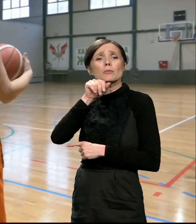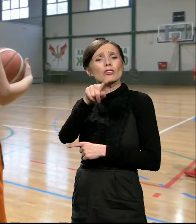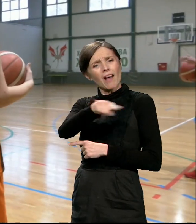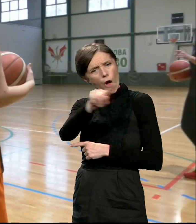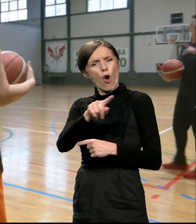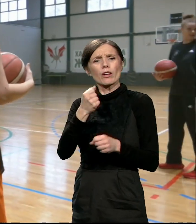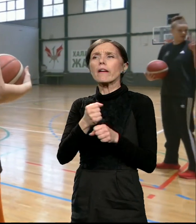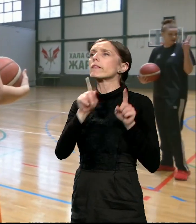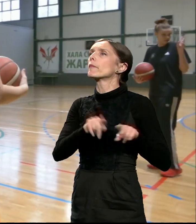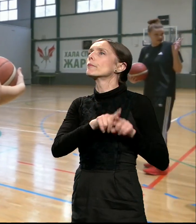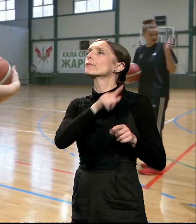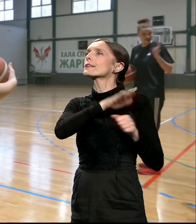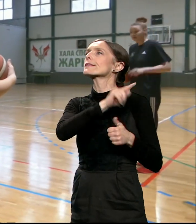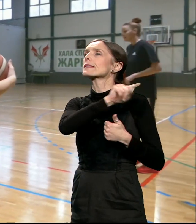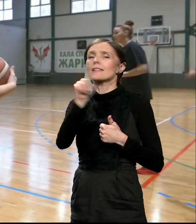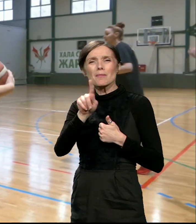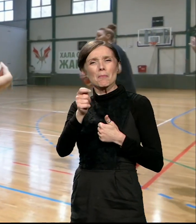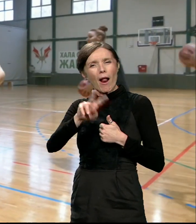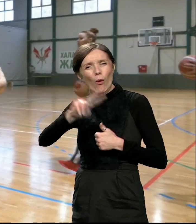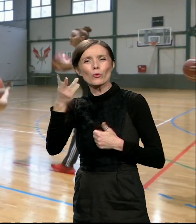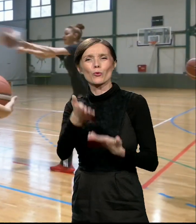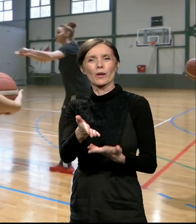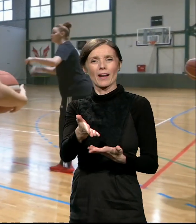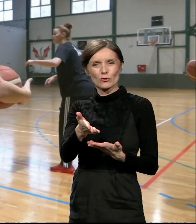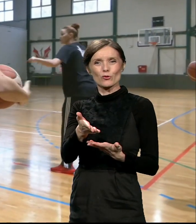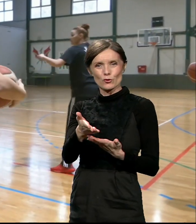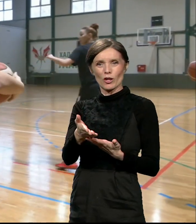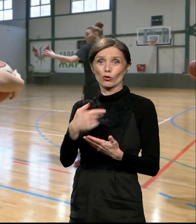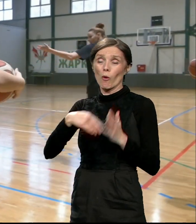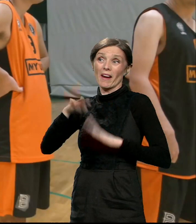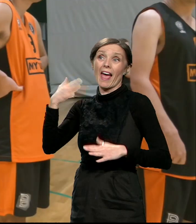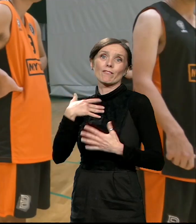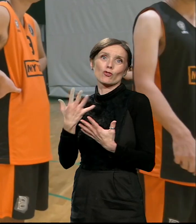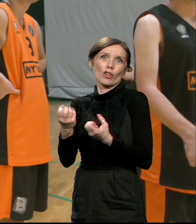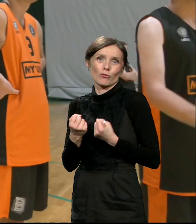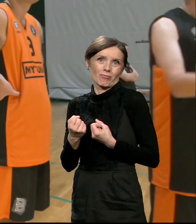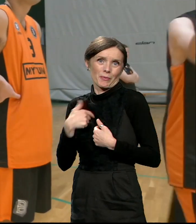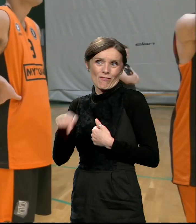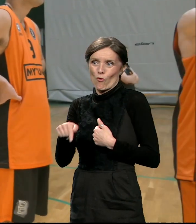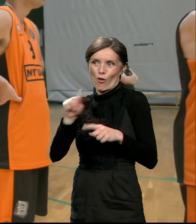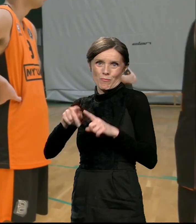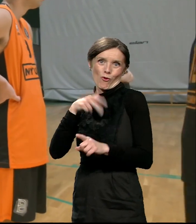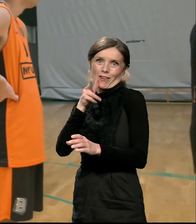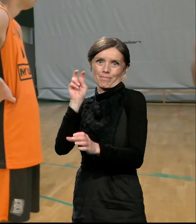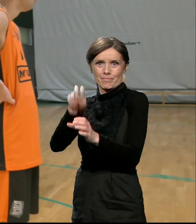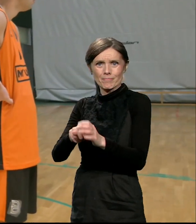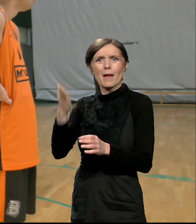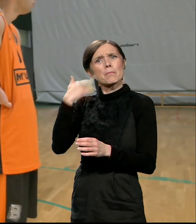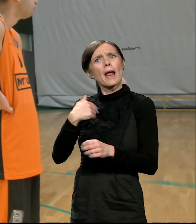najviše privuklo, gde koliko god da sam ja žela da doprinesem današnje institucije, žela sam da radim razne